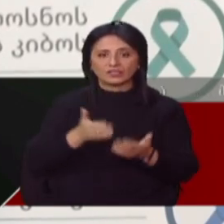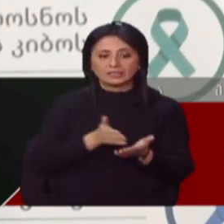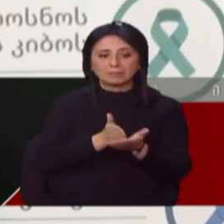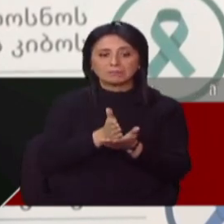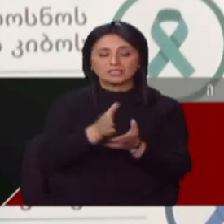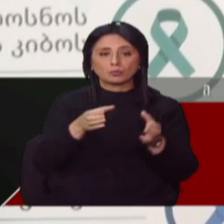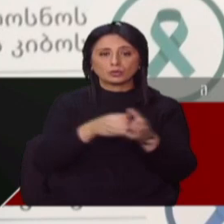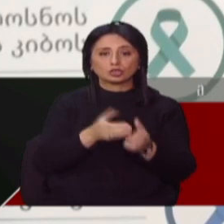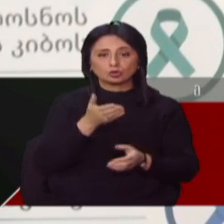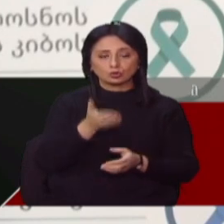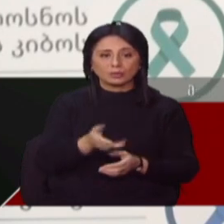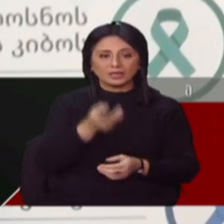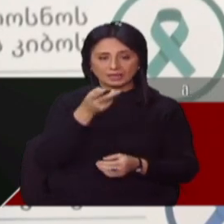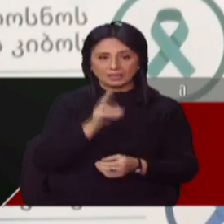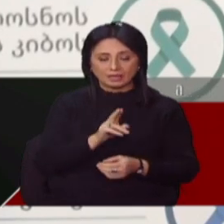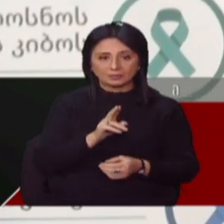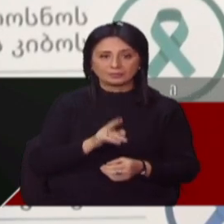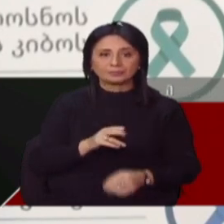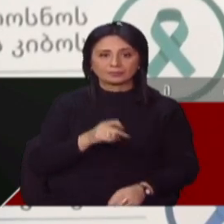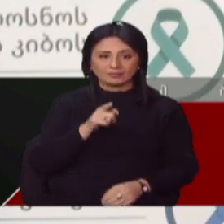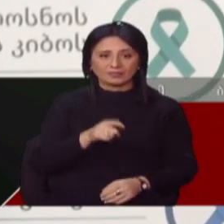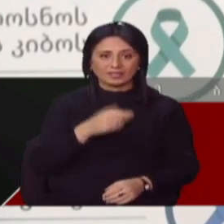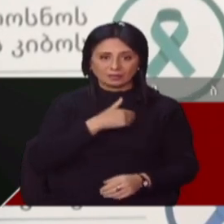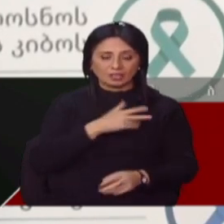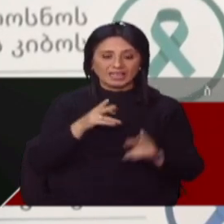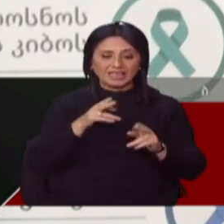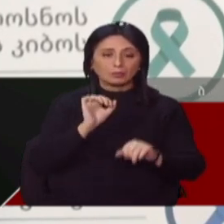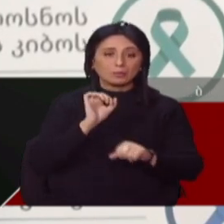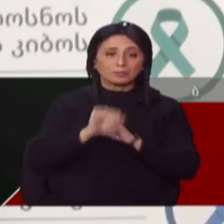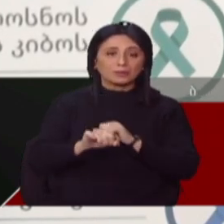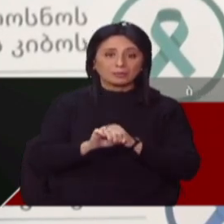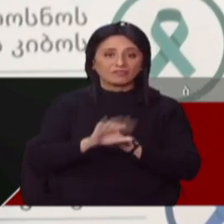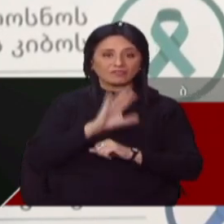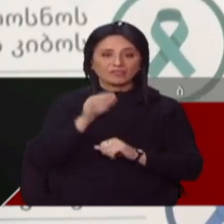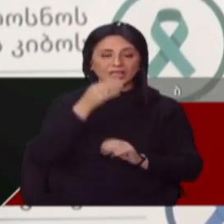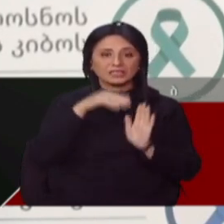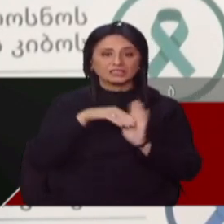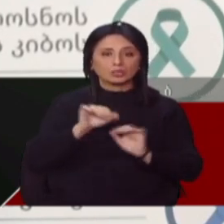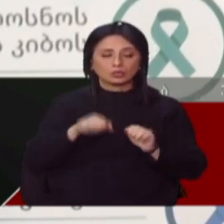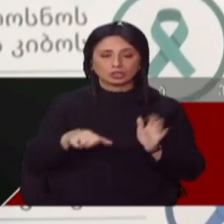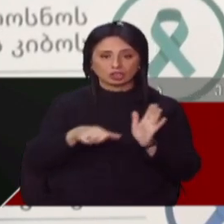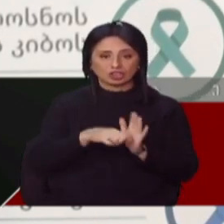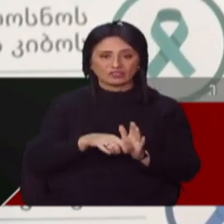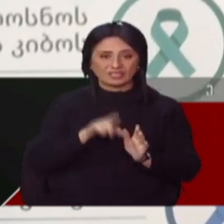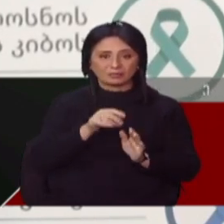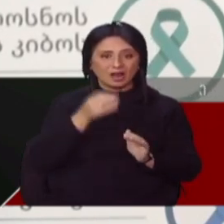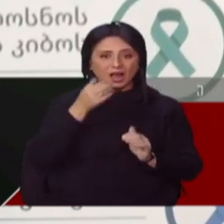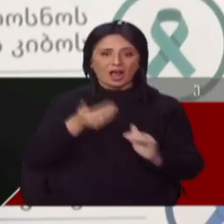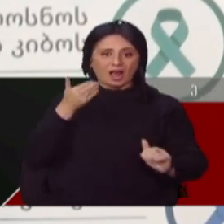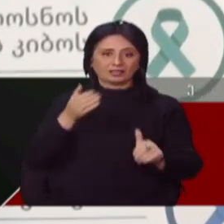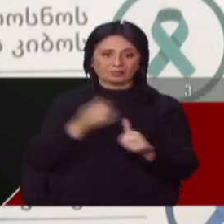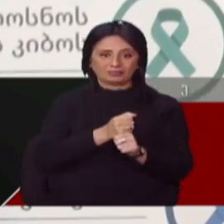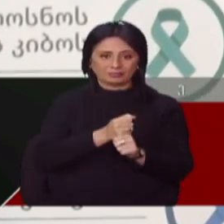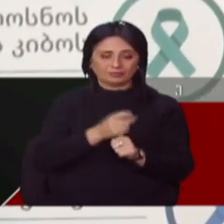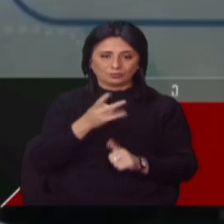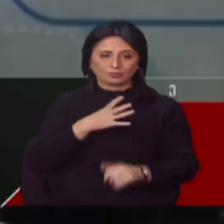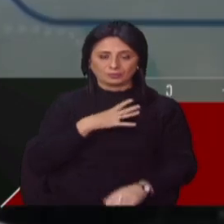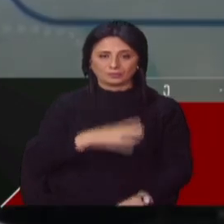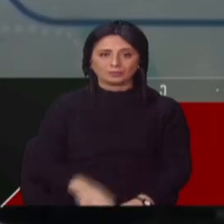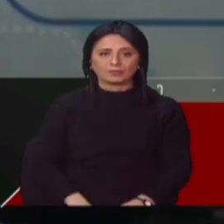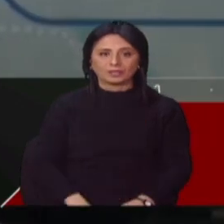მიზნობრივი ჯგუფებისთვის და ვუთხრათ მათ, რომ კიბოს დამარცხების ყველაზე საუკეთესო საშუალებას მისი ადრეული დიაგნოსტიკა